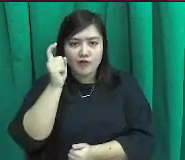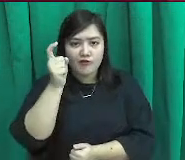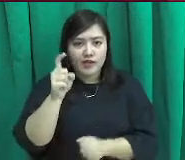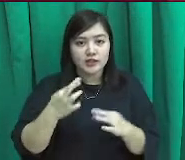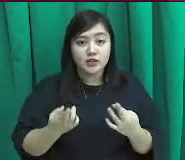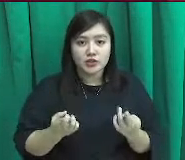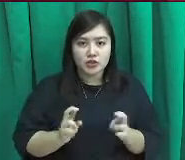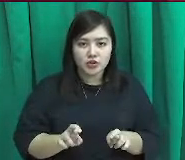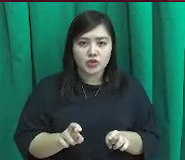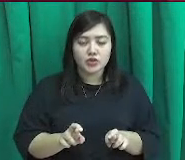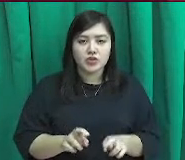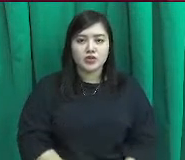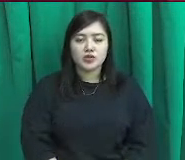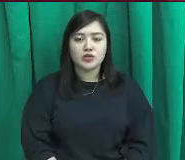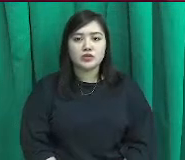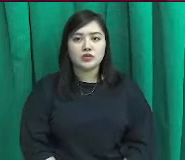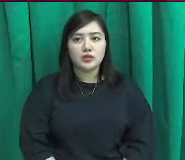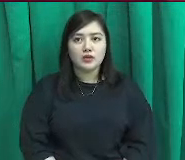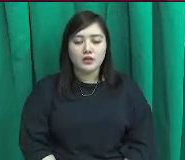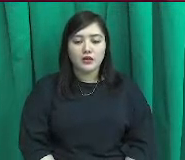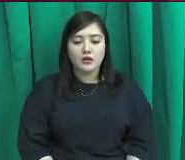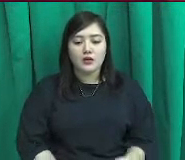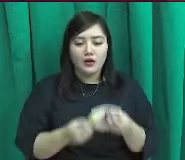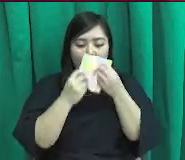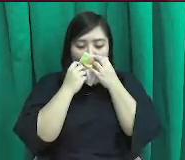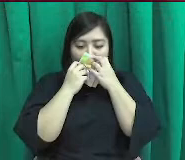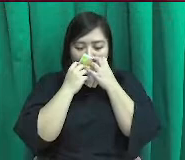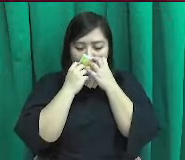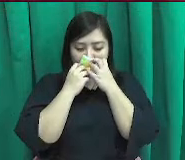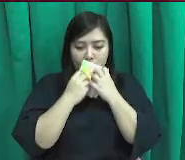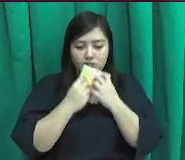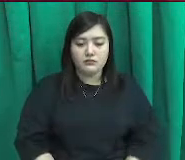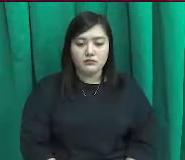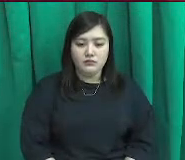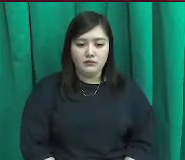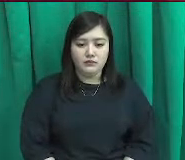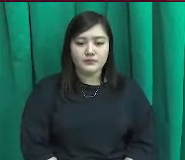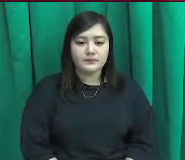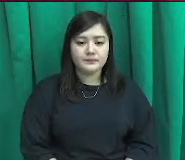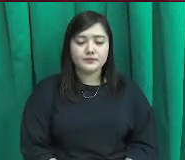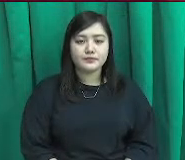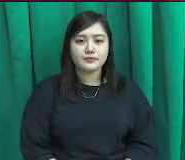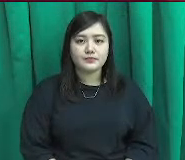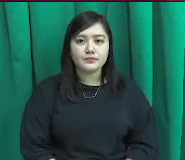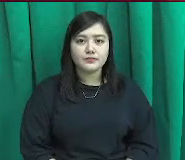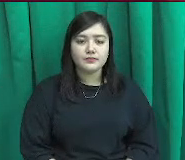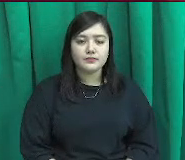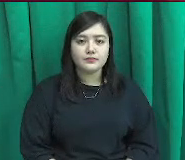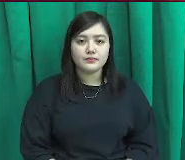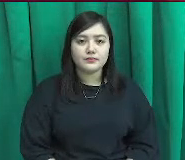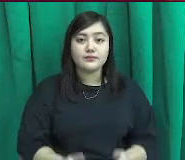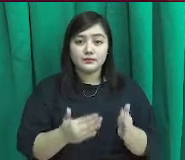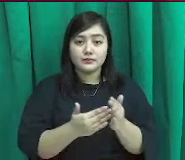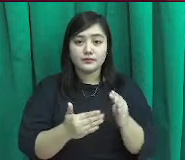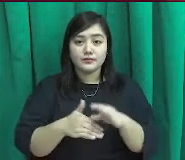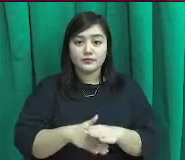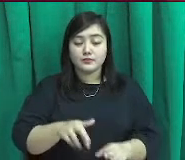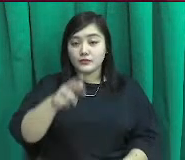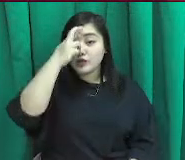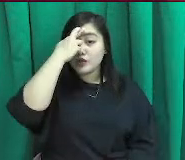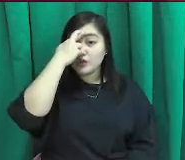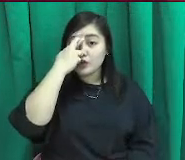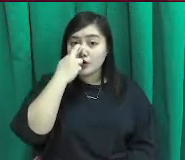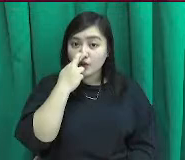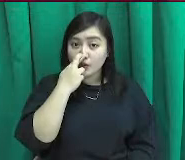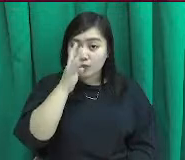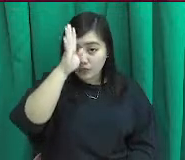akin, familiar naman po itong talata na ito sa atin, bahagi ng Romans Road, sabi niya sa Romans 8:1, there